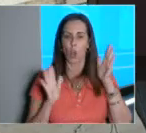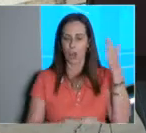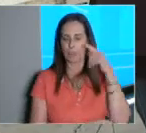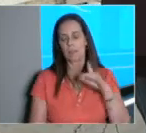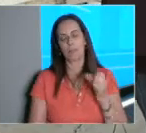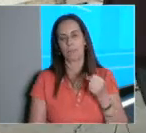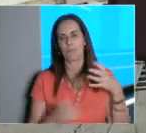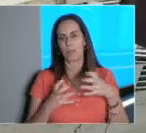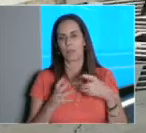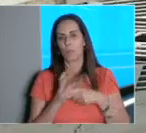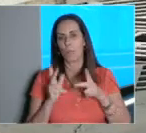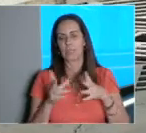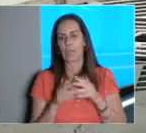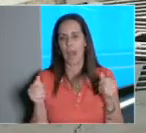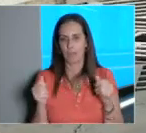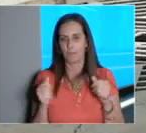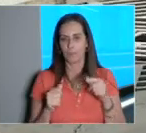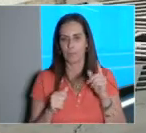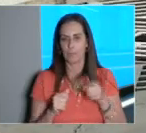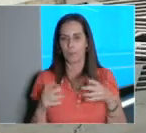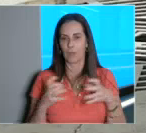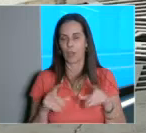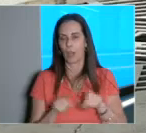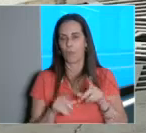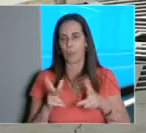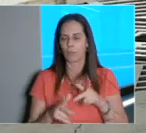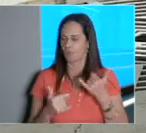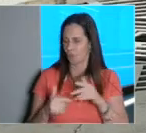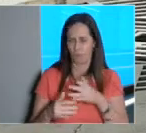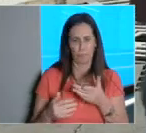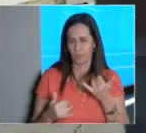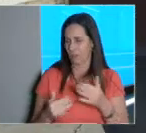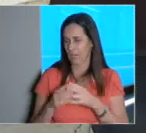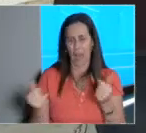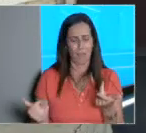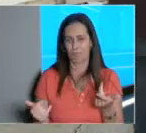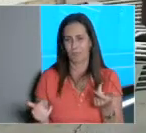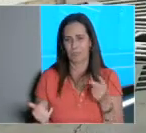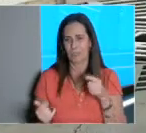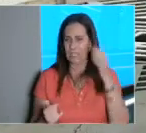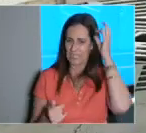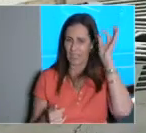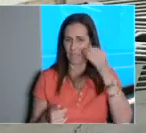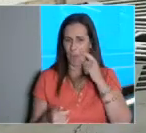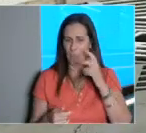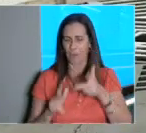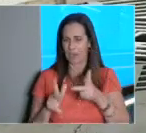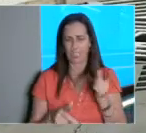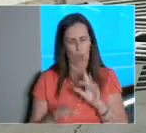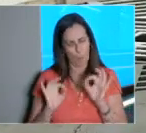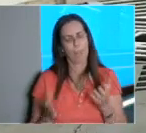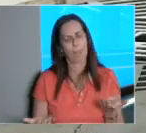למדינה אם מפלגה כמו מרץ תיעלם. צריך מפלגה כמוה. עכשיו אין לך שהיא תיעלם בהיבט הנוכחי. אתה יודע שזה סתיו שפיר וברק ומרץ. זה